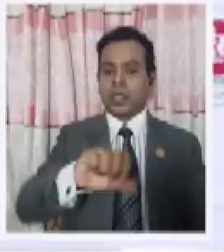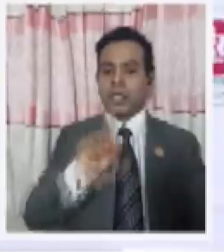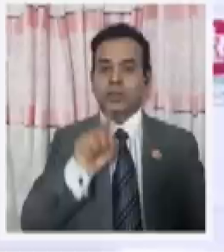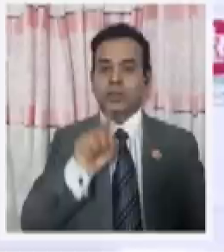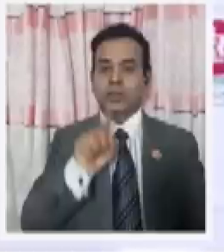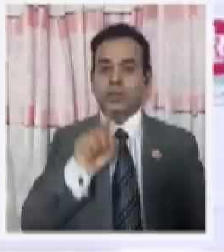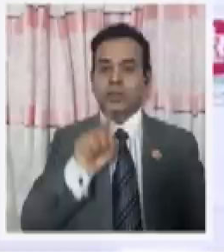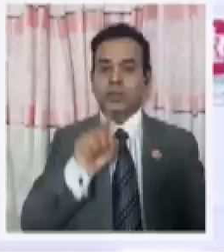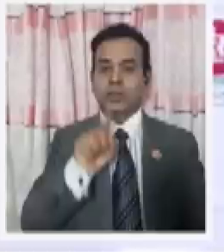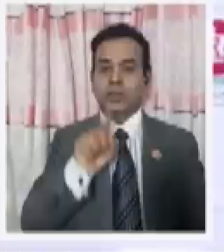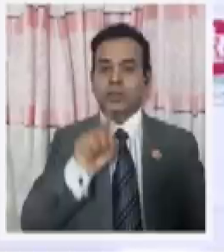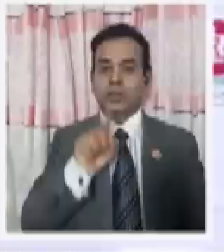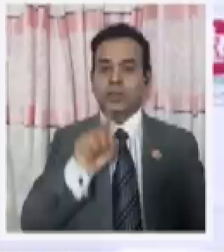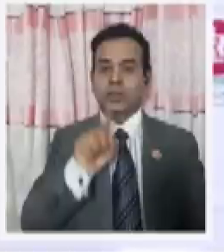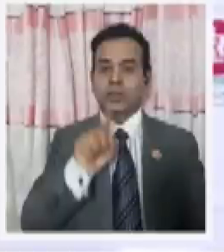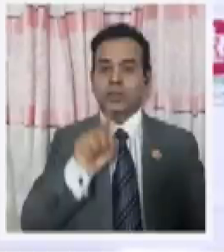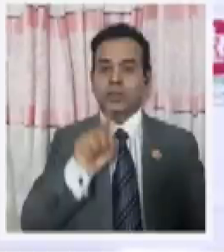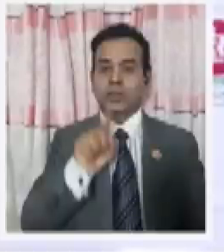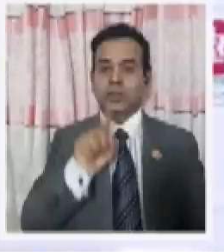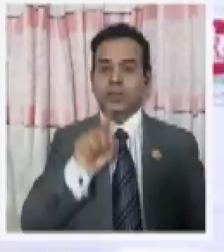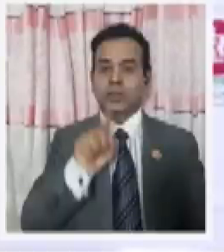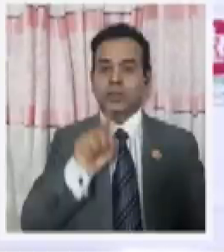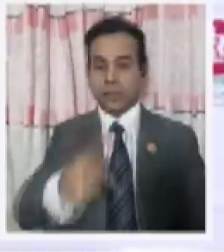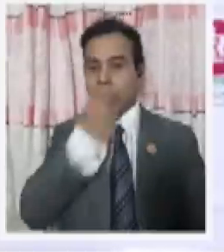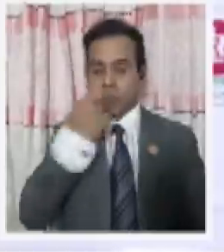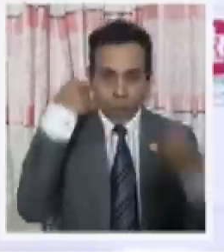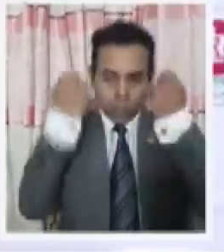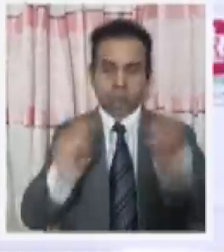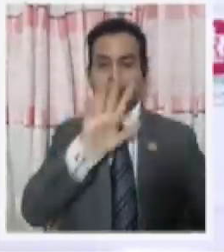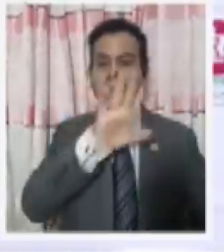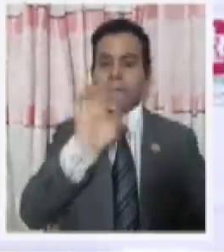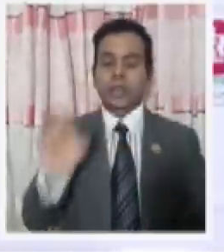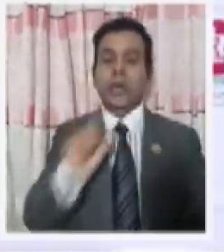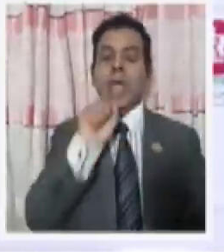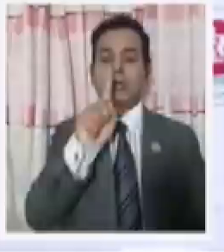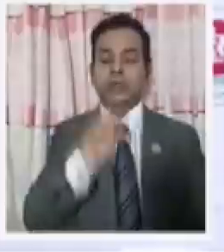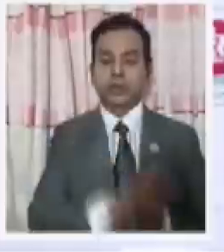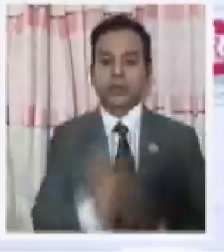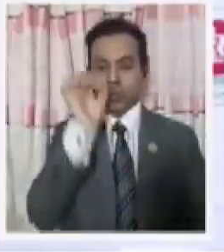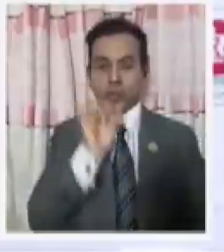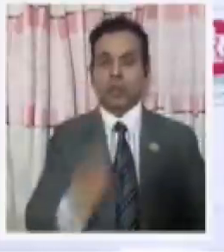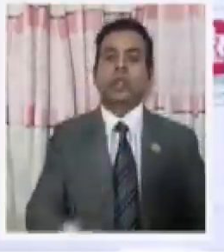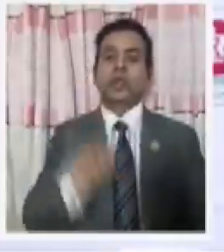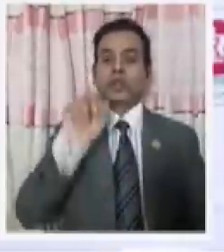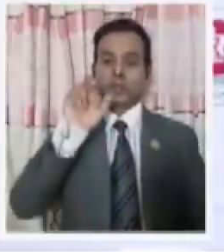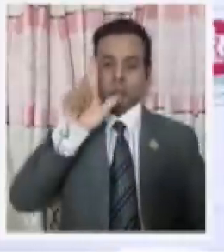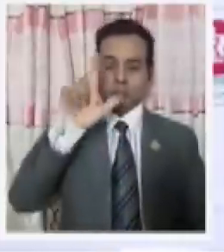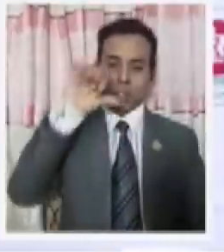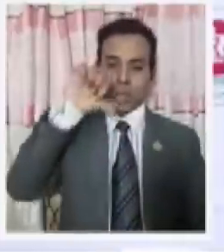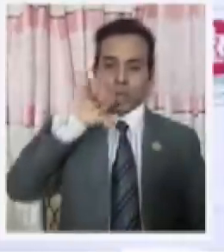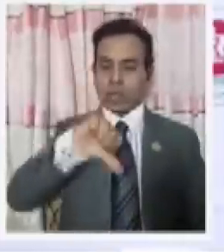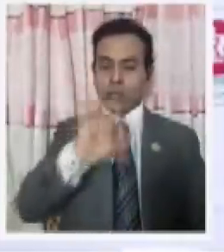24 ঘন্টায় মৃত্যুবরণ করেছেন তাদের বয়স বিভাজনে 0-10 বছরের 1 জন, 11-20 বছর 1 জন,